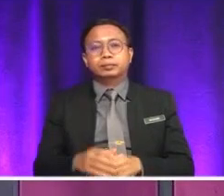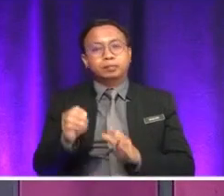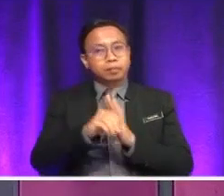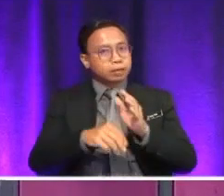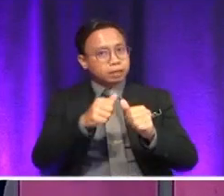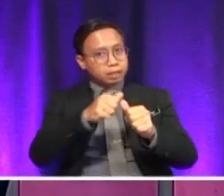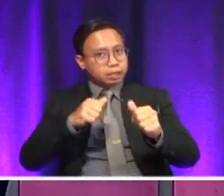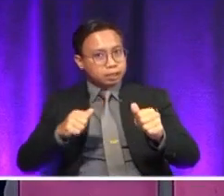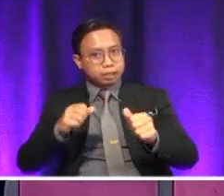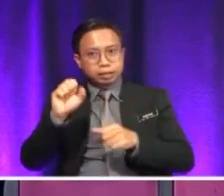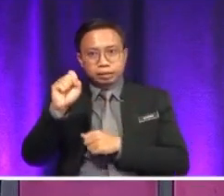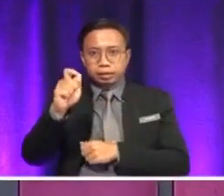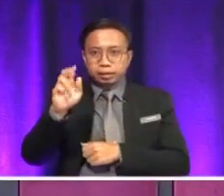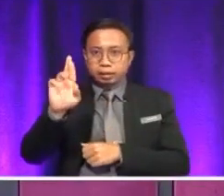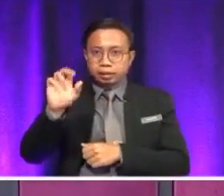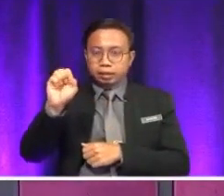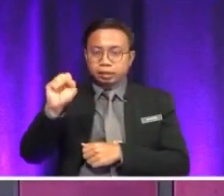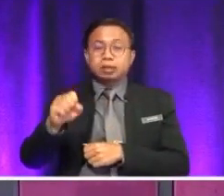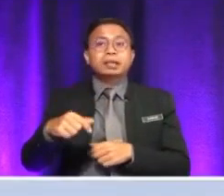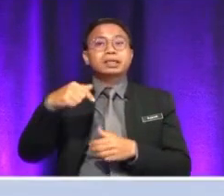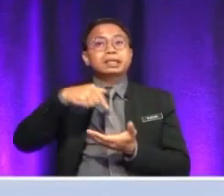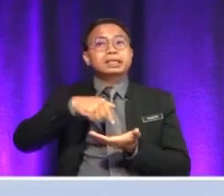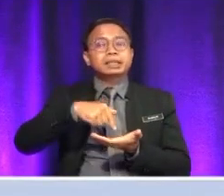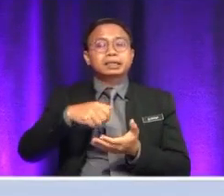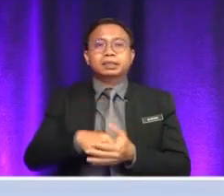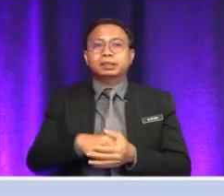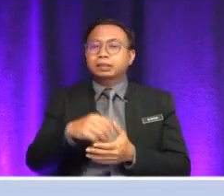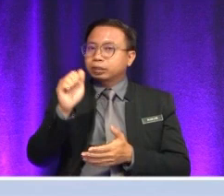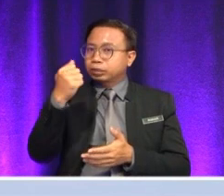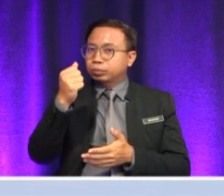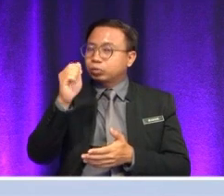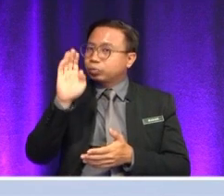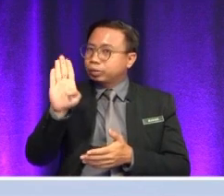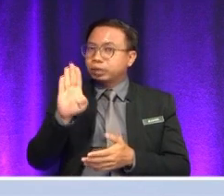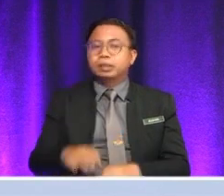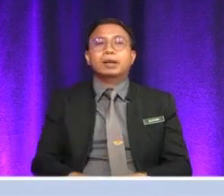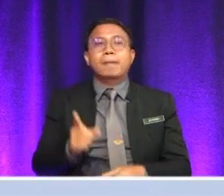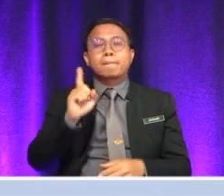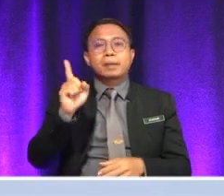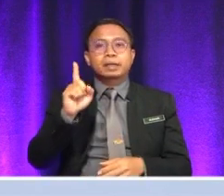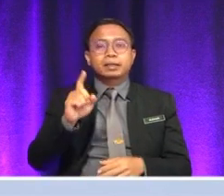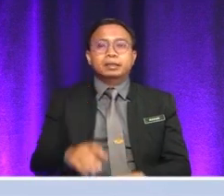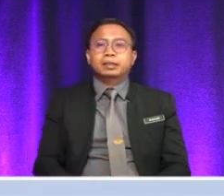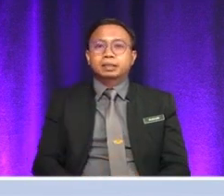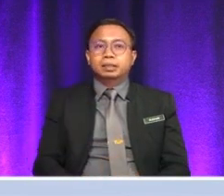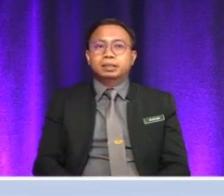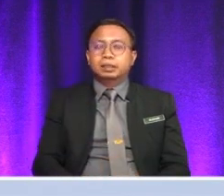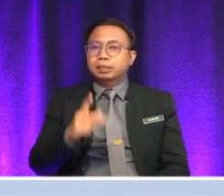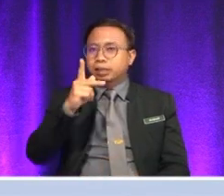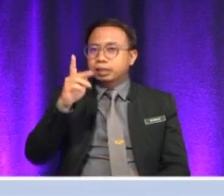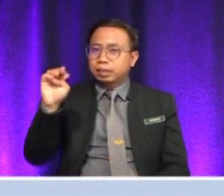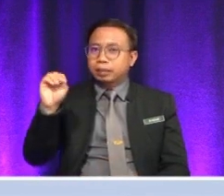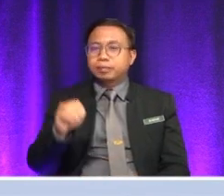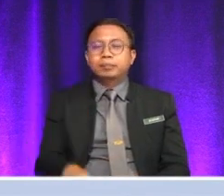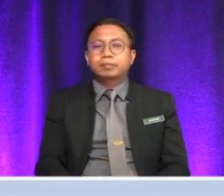mengelak daripada stres. Okey, dekat sini kita ada 10 B okey, di mana ini daripada Kementerian Kesihatan.